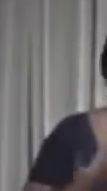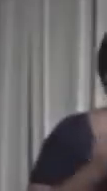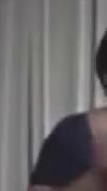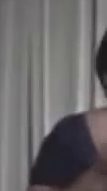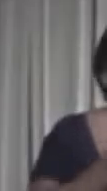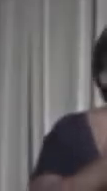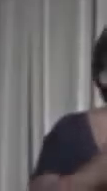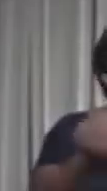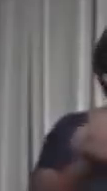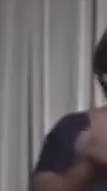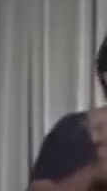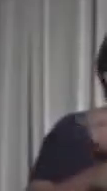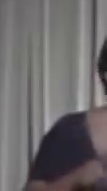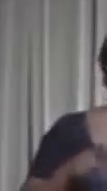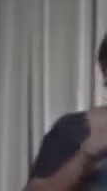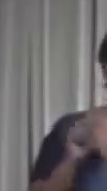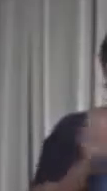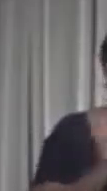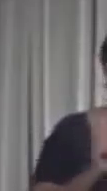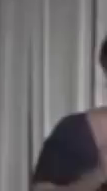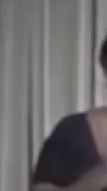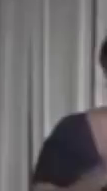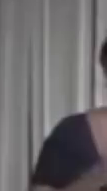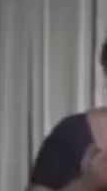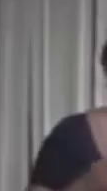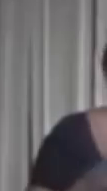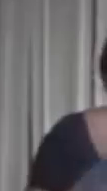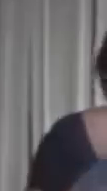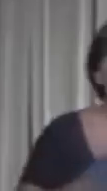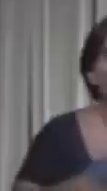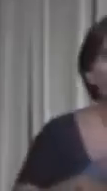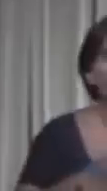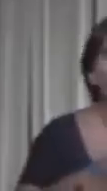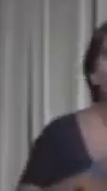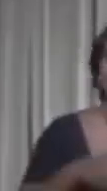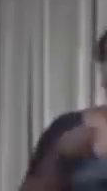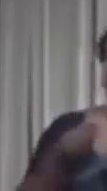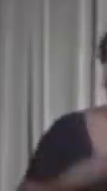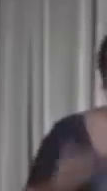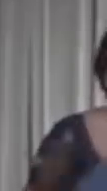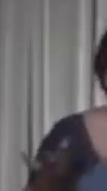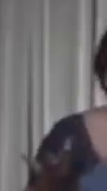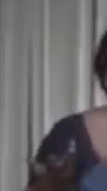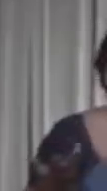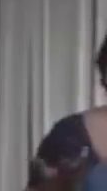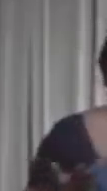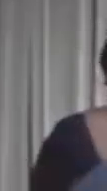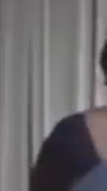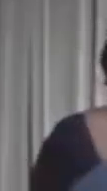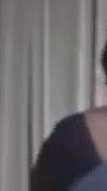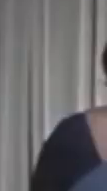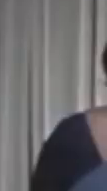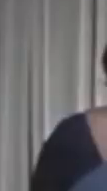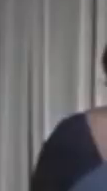இல்லை என்று சொல்வதை இங்கு மறுத்து பேசுகின்ற அளவுக்கு என்னுடைய குரலை அடக்க நினைத்தவர்கள் நினைத்தீர்கள். இதெல்லாம்